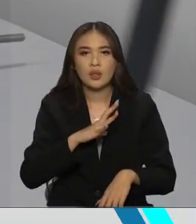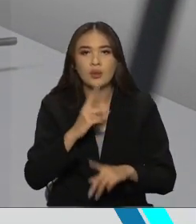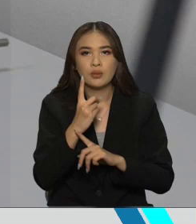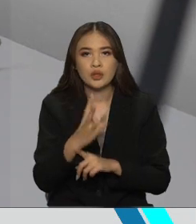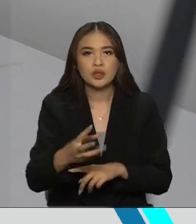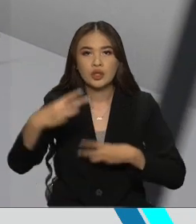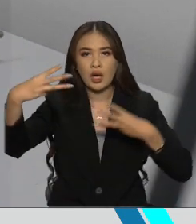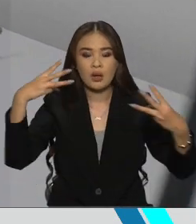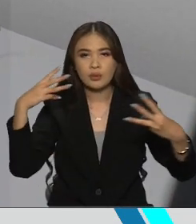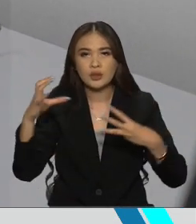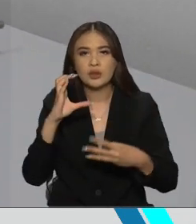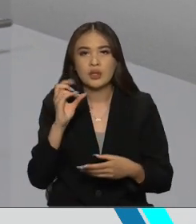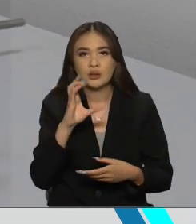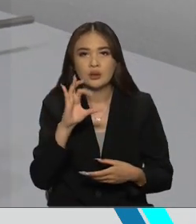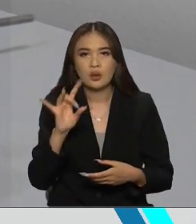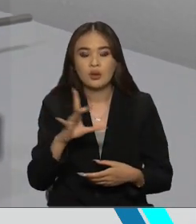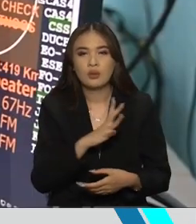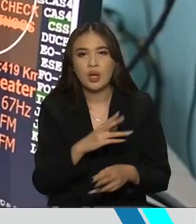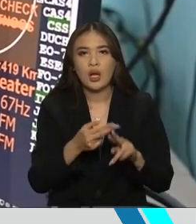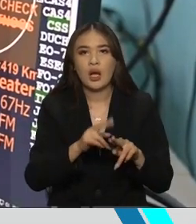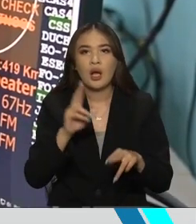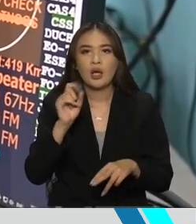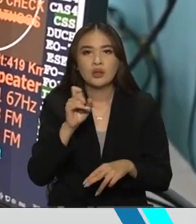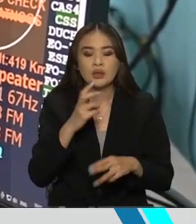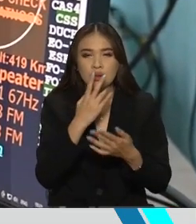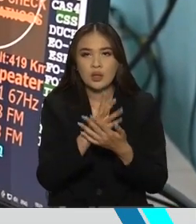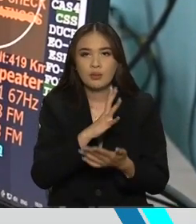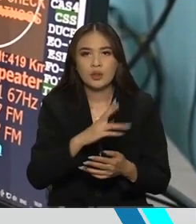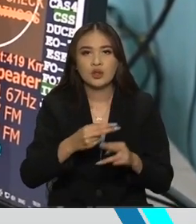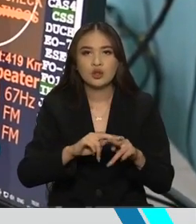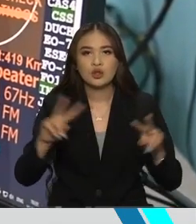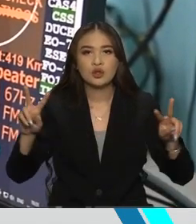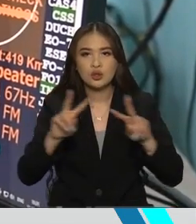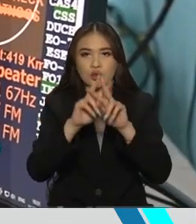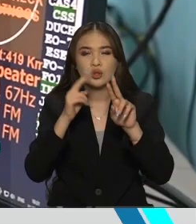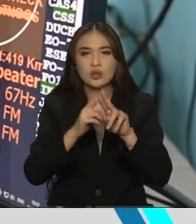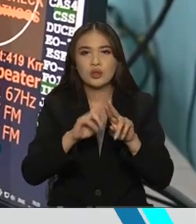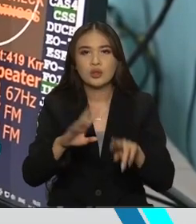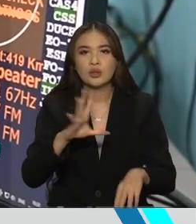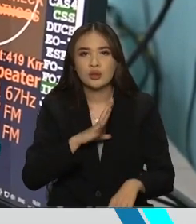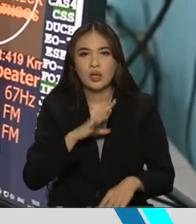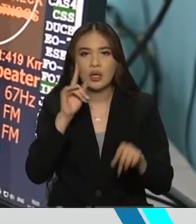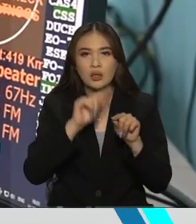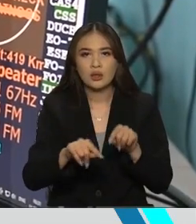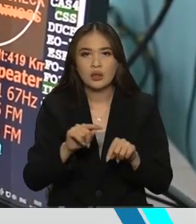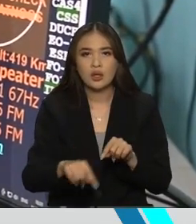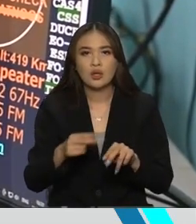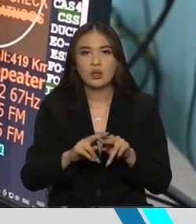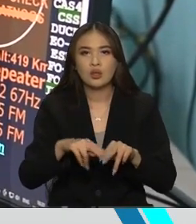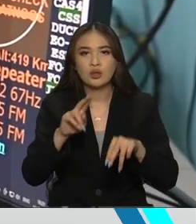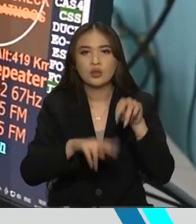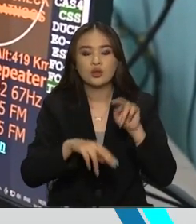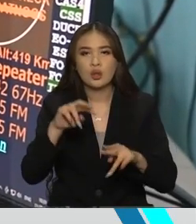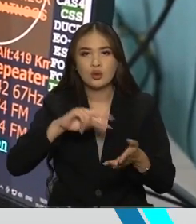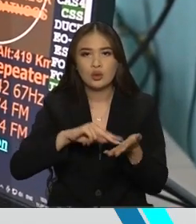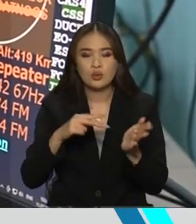мен сенсорлары бар. Қазан айында олар жұлдызды аспанды зерттеуге көмектесетін тағы бір құрылғы құрастыруды